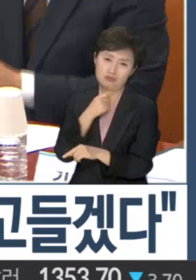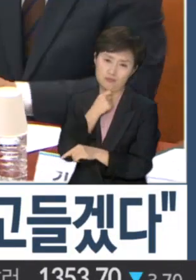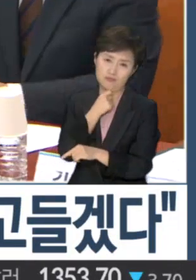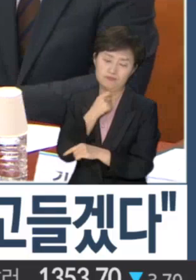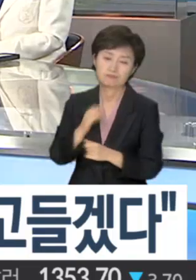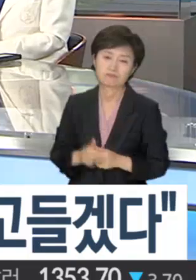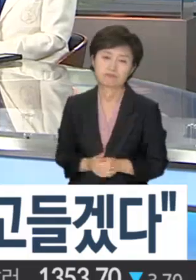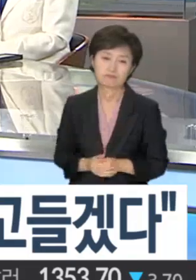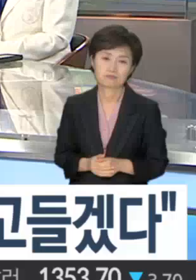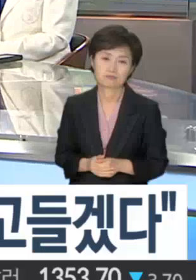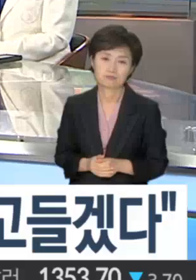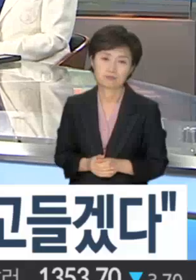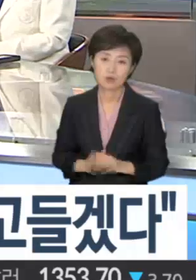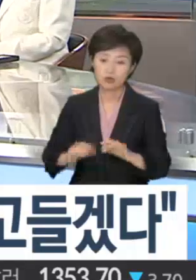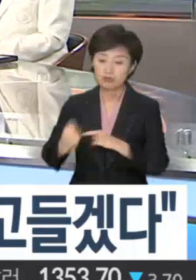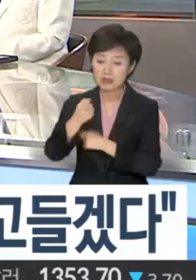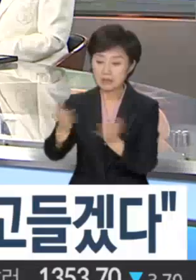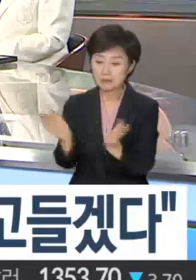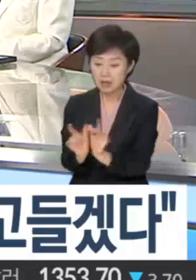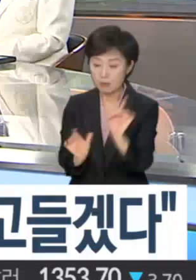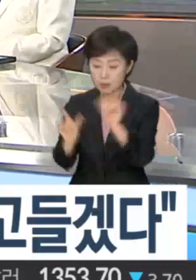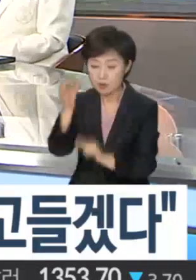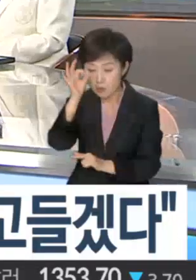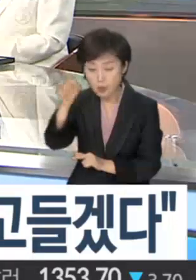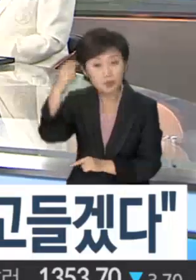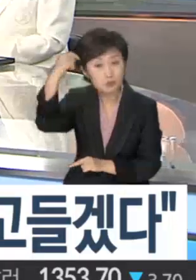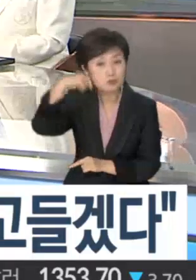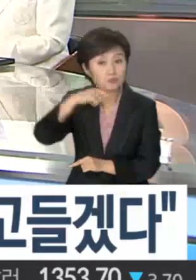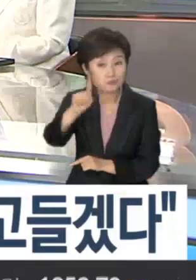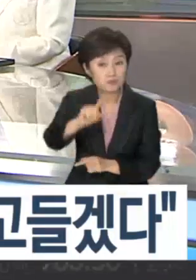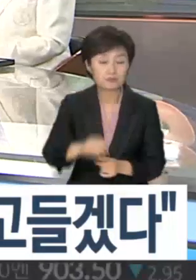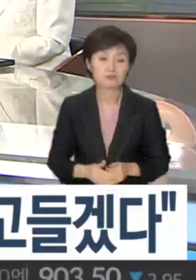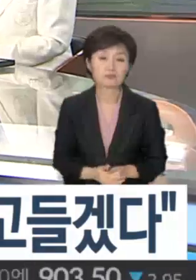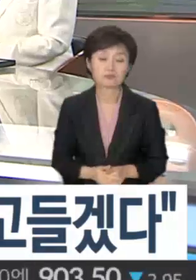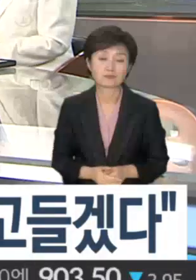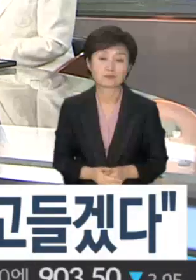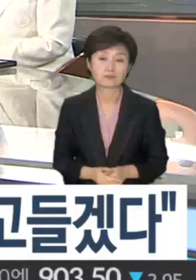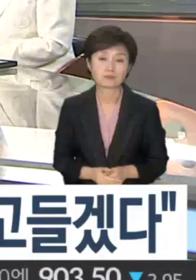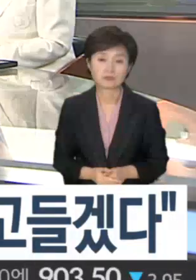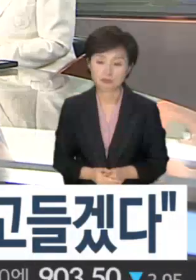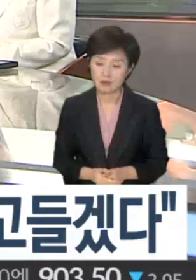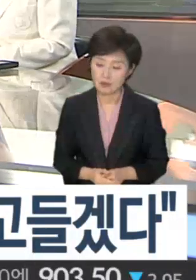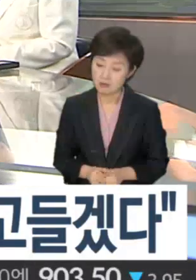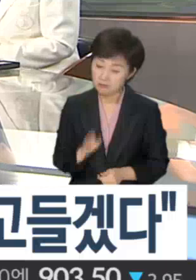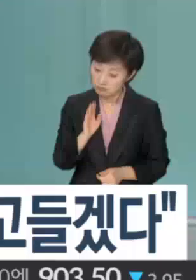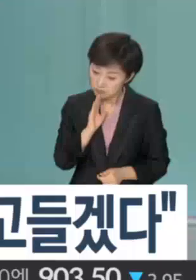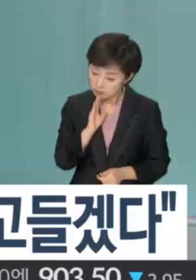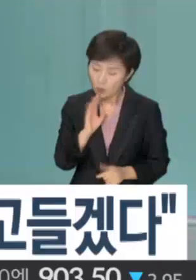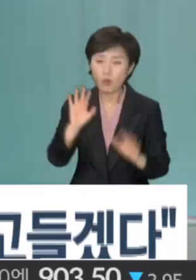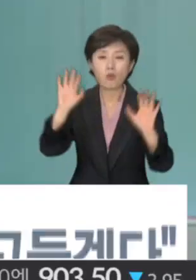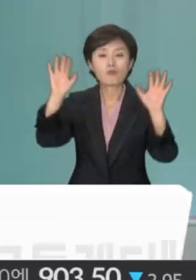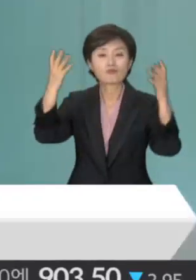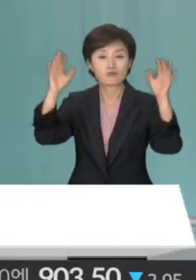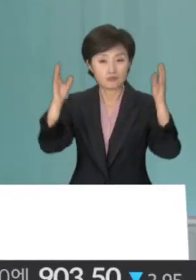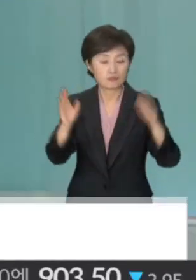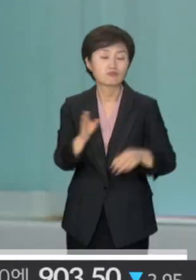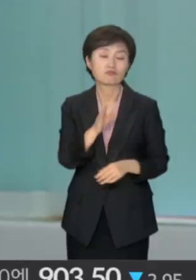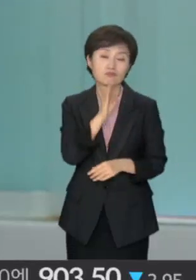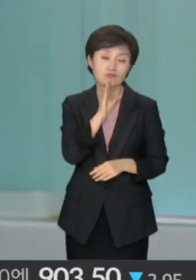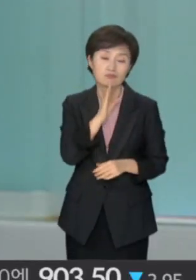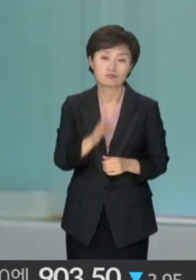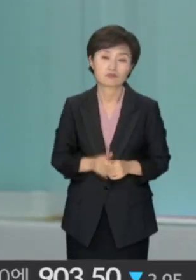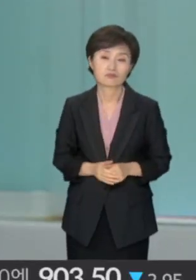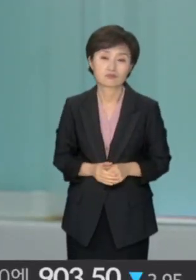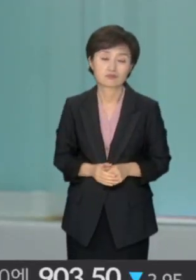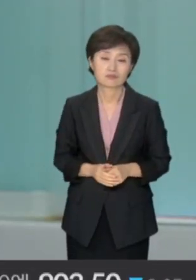국민의힘의 이런 모습, 노력 어떻게 지켜보고 계신지요? 예, 우선은 환영할 만한 일이다라고